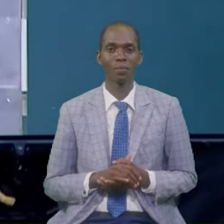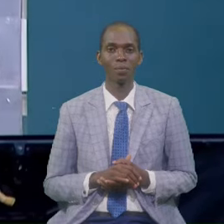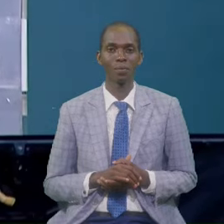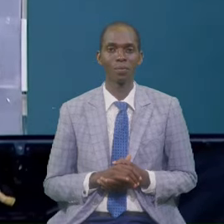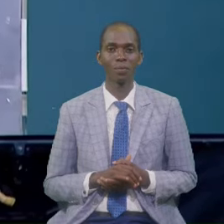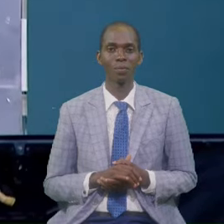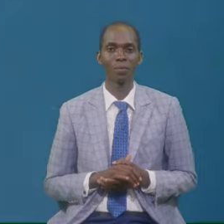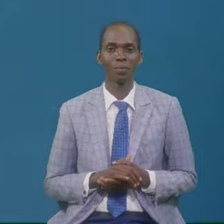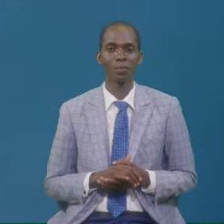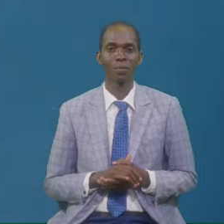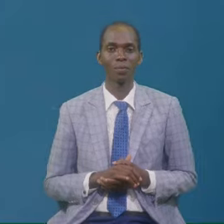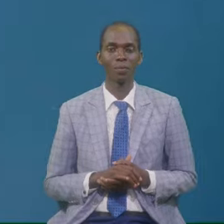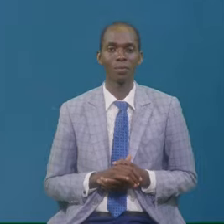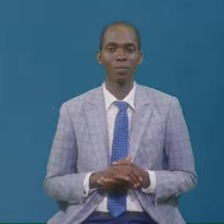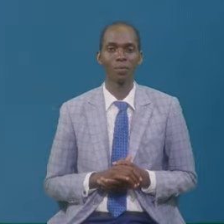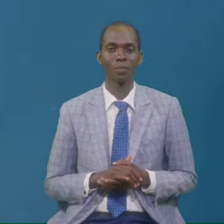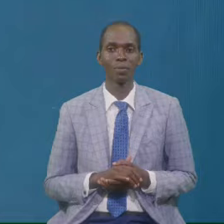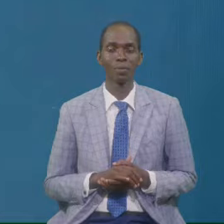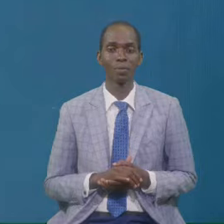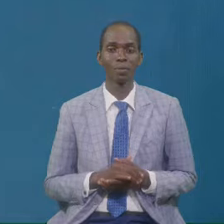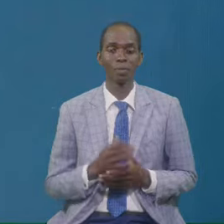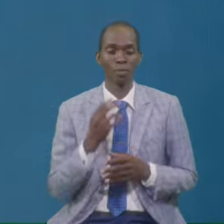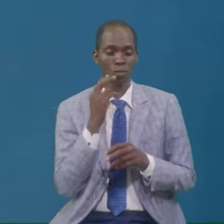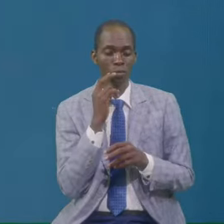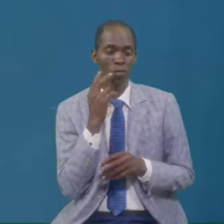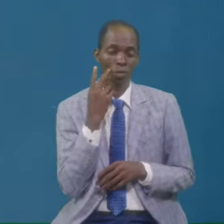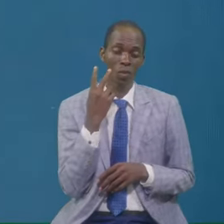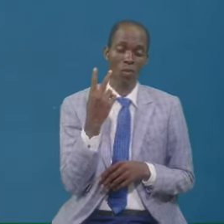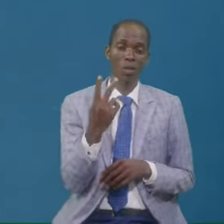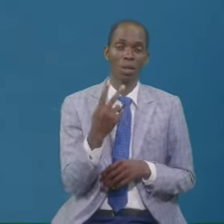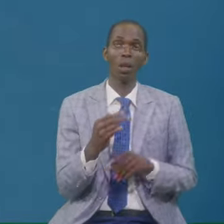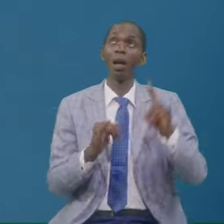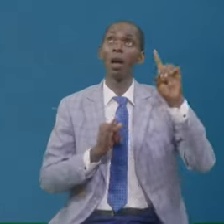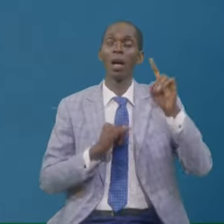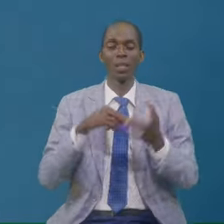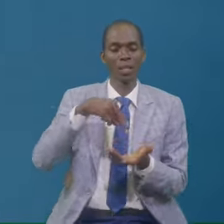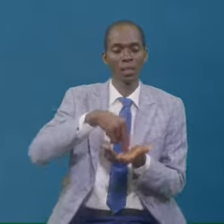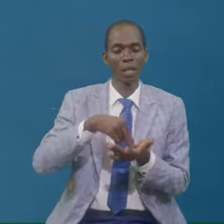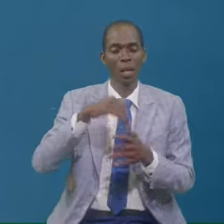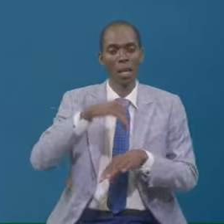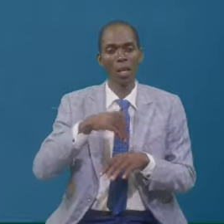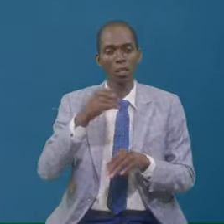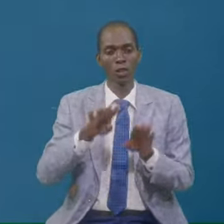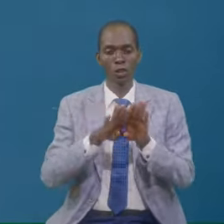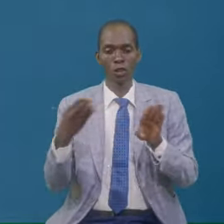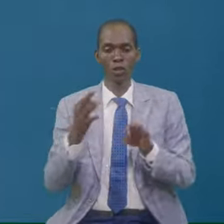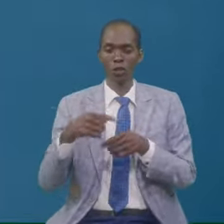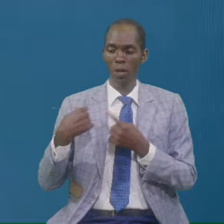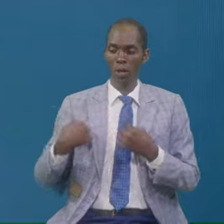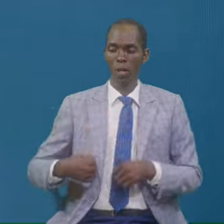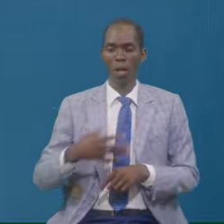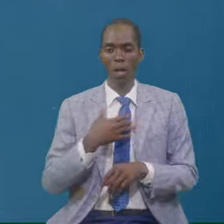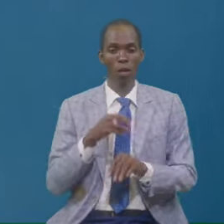క్రీస్తు మాత్రమే. Behold, I stand at the door and knock, ఇదిగో నేను తలుపు నొద్దు నిలబడి తట్టుచున్నాను. Any